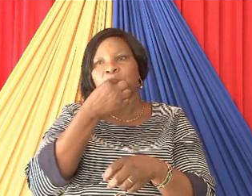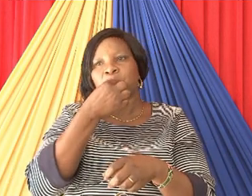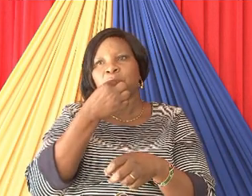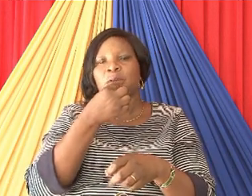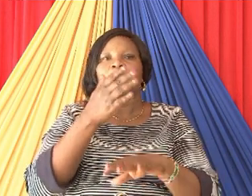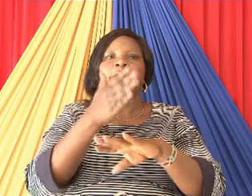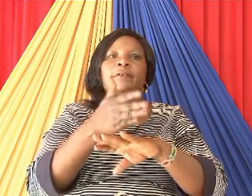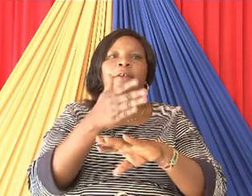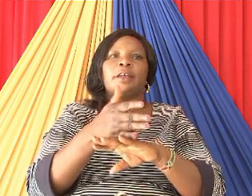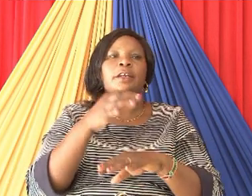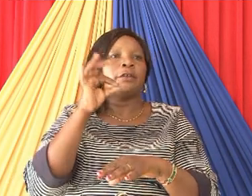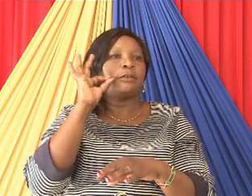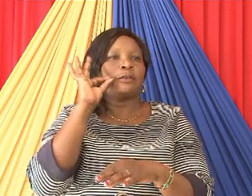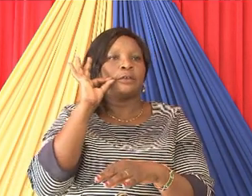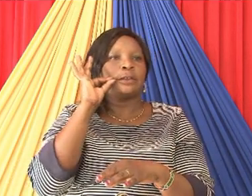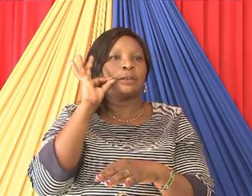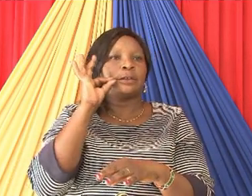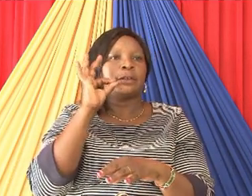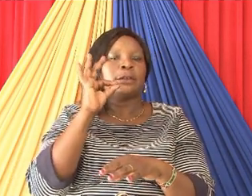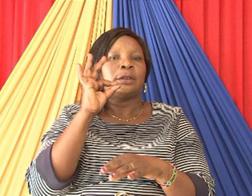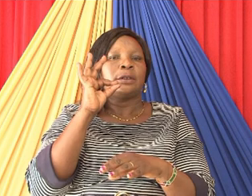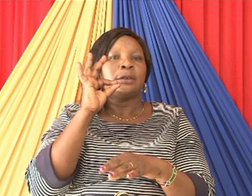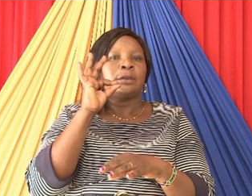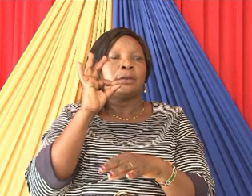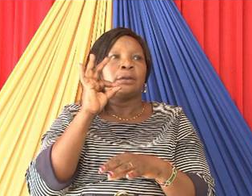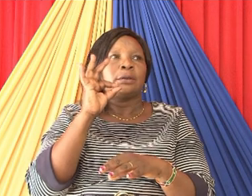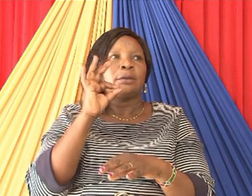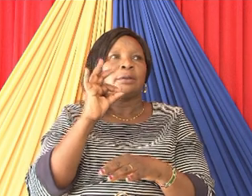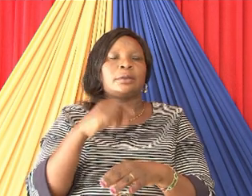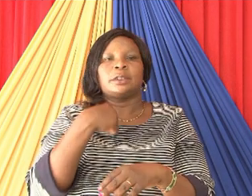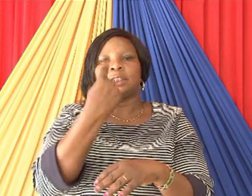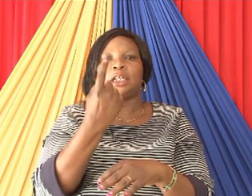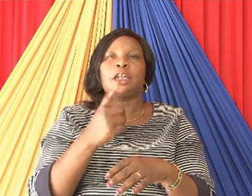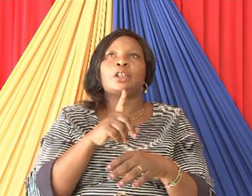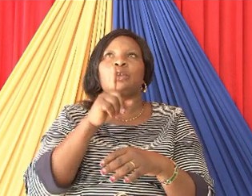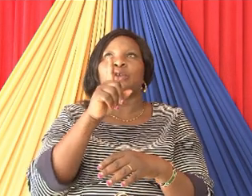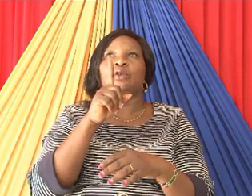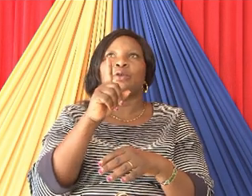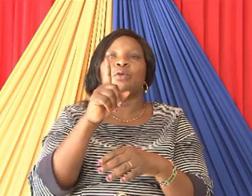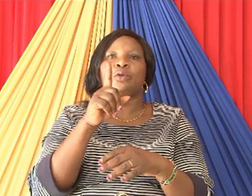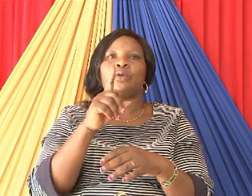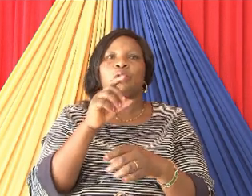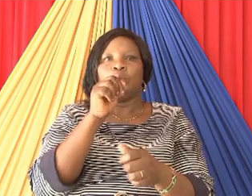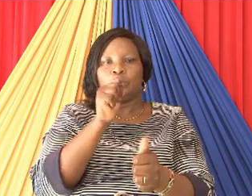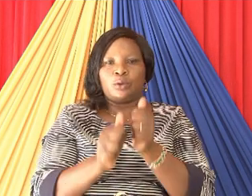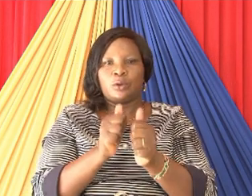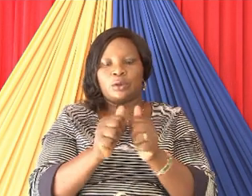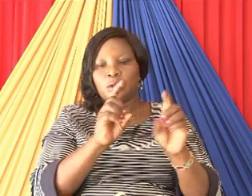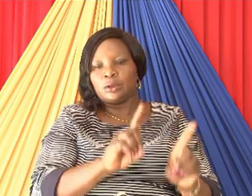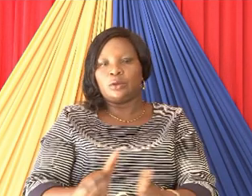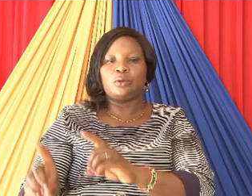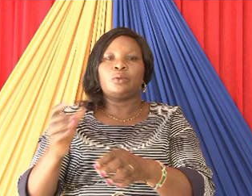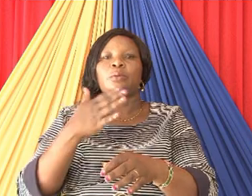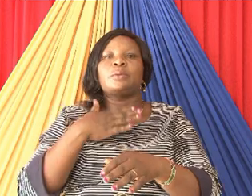mwitu? Haya basi, sasa nitawaambieni nitakalolitenda shamba langu